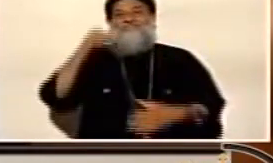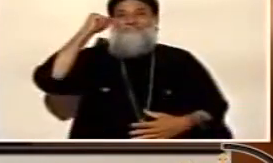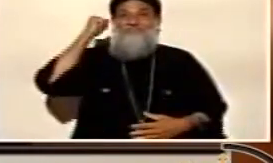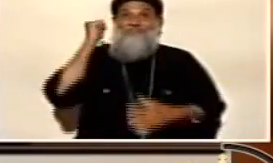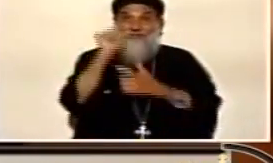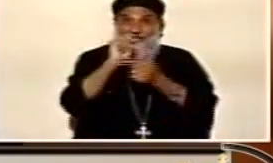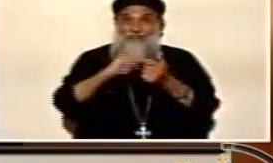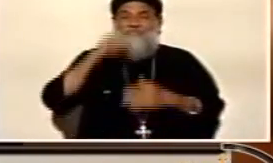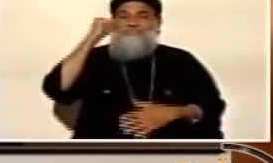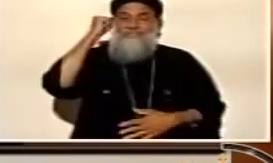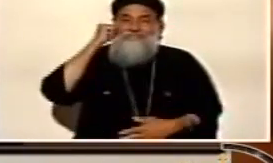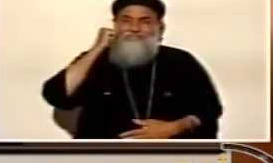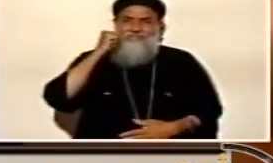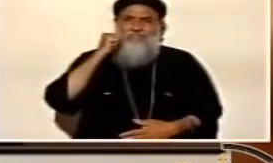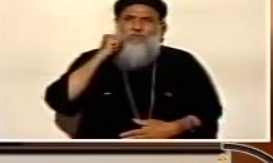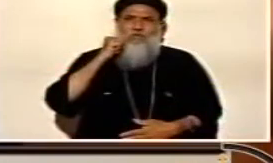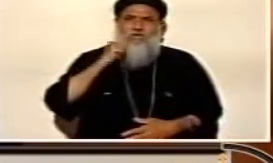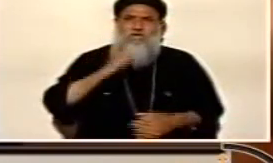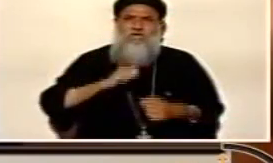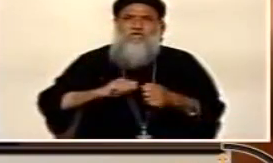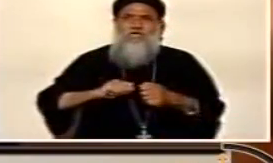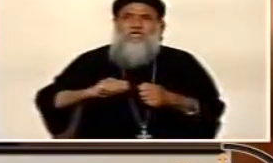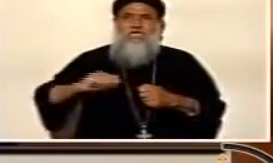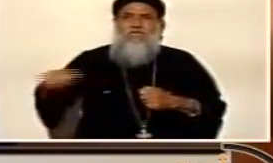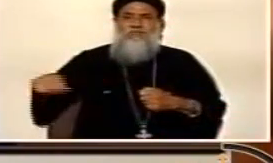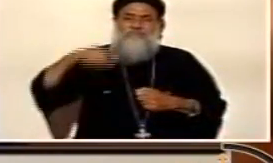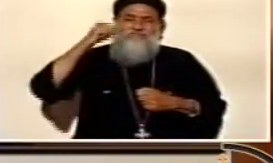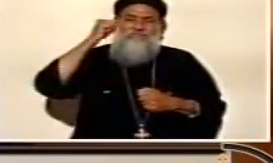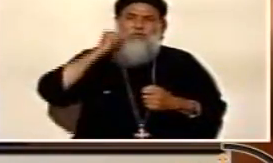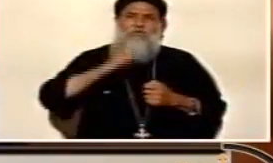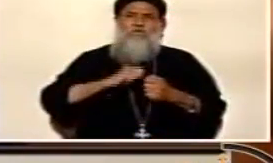احتماله أعطى مثل. عشان كده